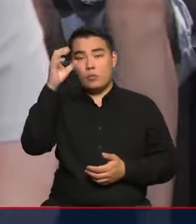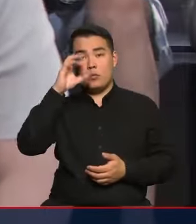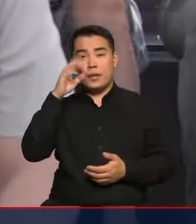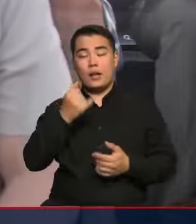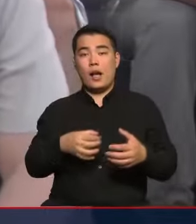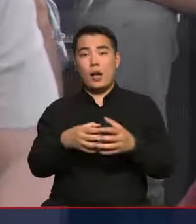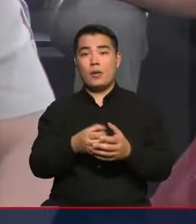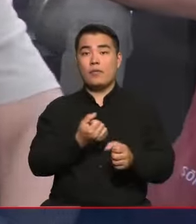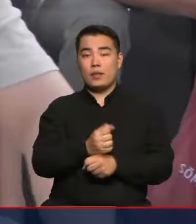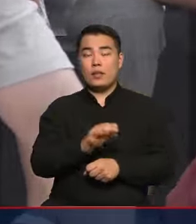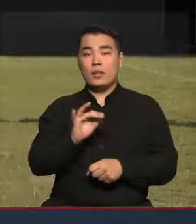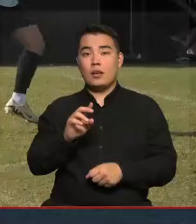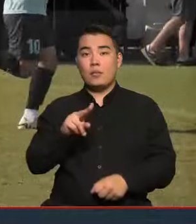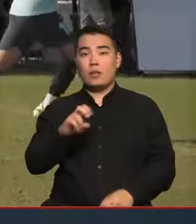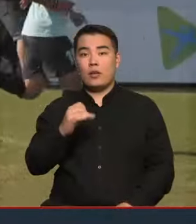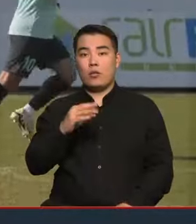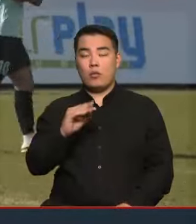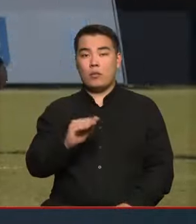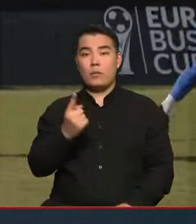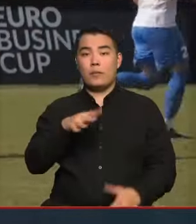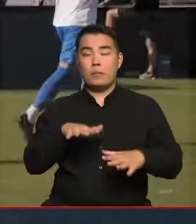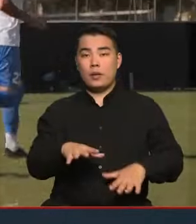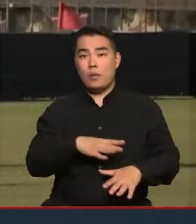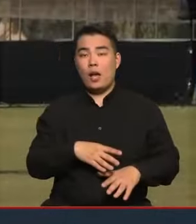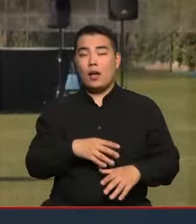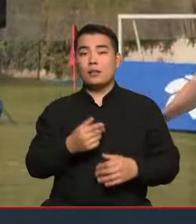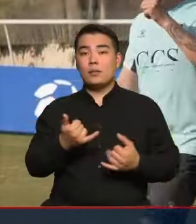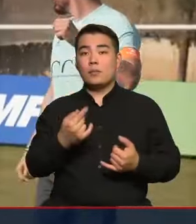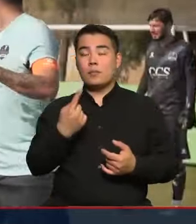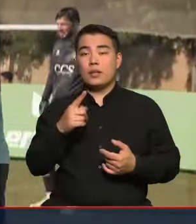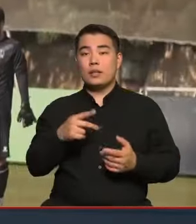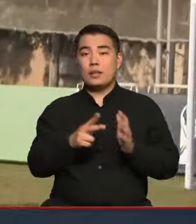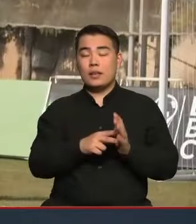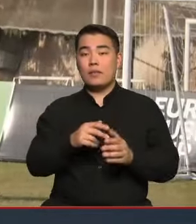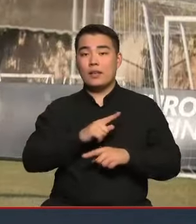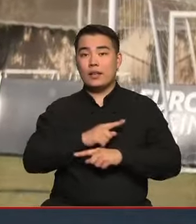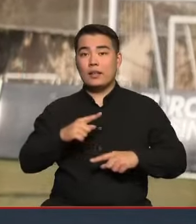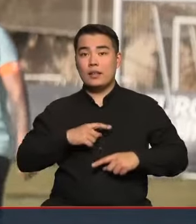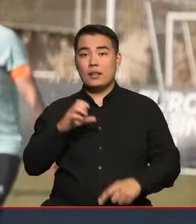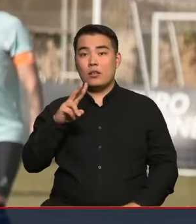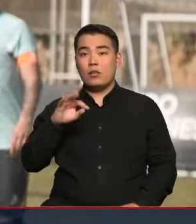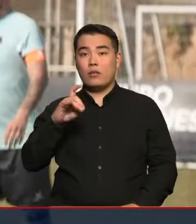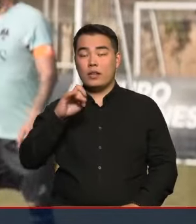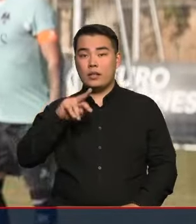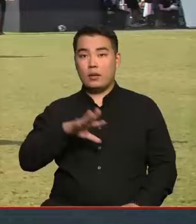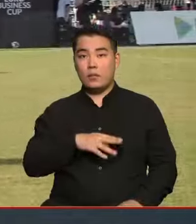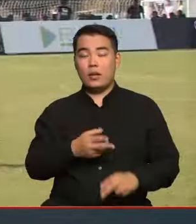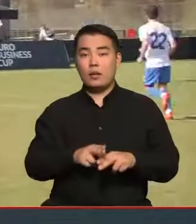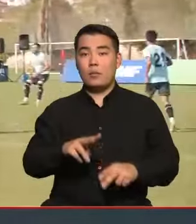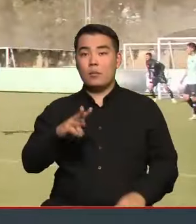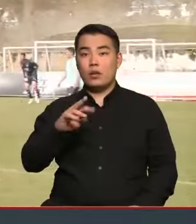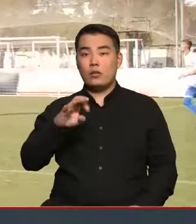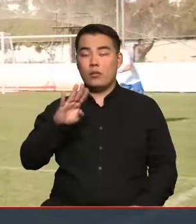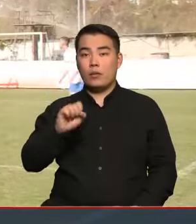келген командаларды жеңіп, плей-офф кезеңіне бірінші орынмен шығыпты. Ал 1-8 финалда словакиялықтардан басым түскен. Кейін Молдаваның